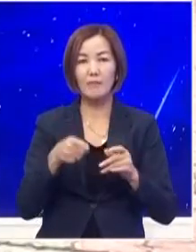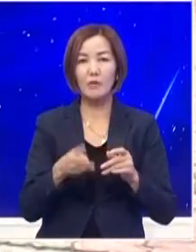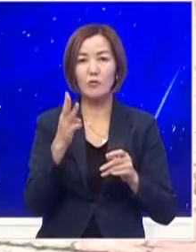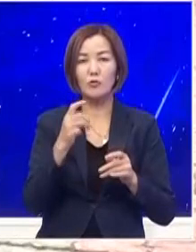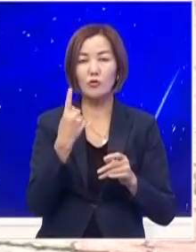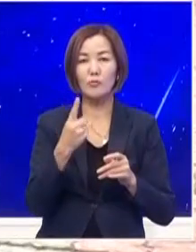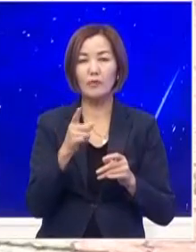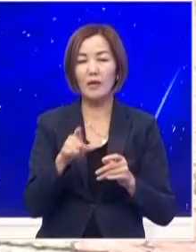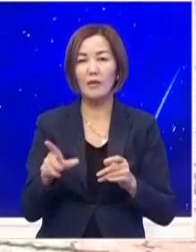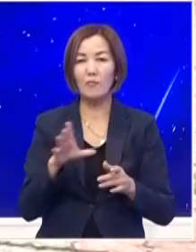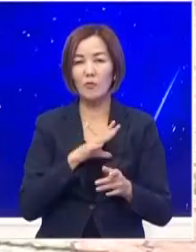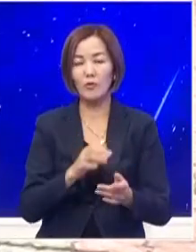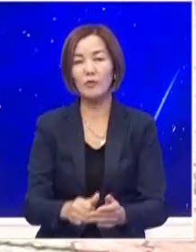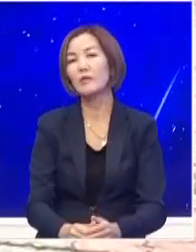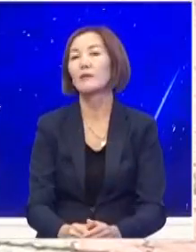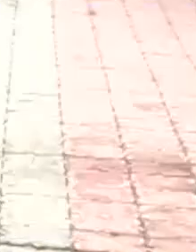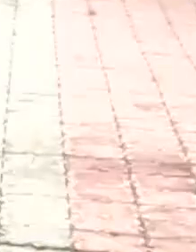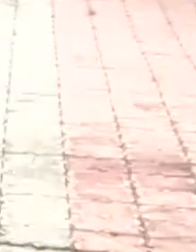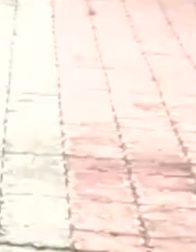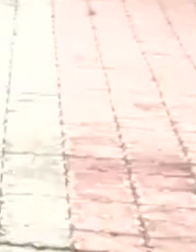1301 адамға дейін жетті.